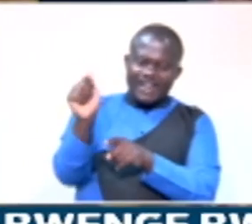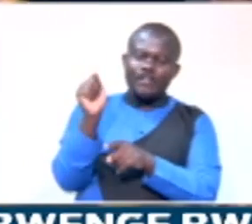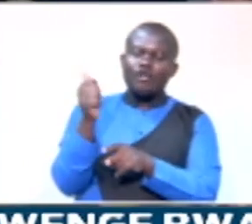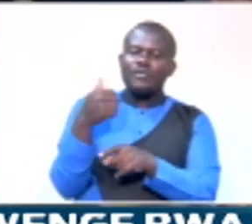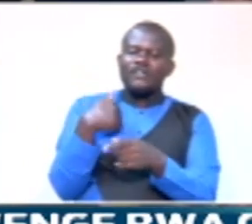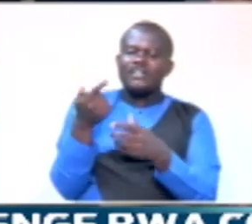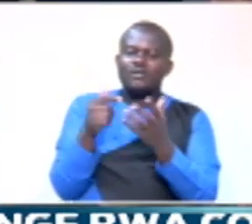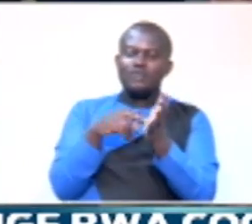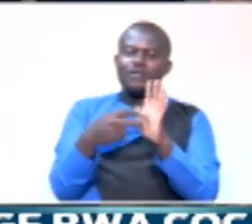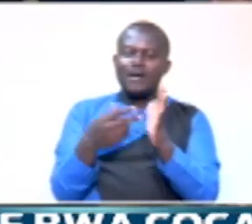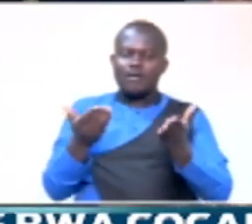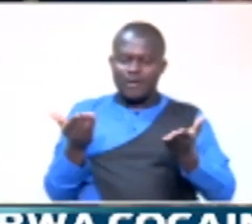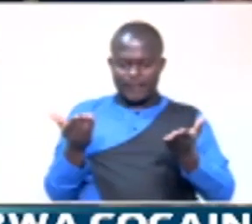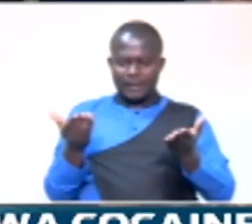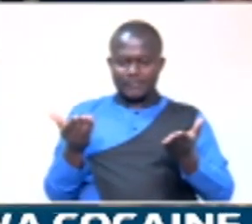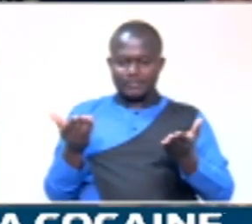icyo bivuze.